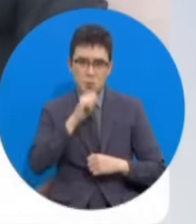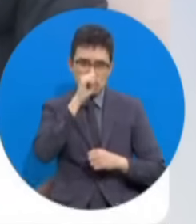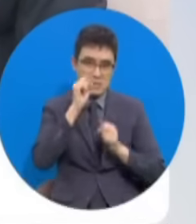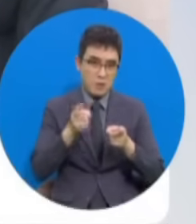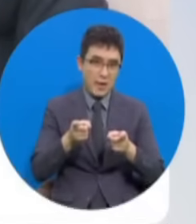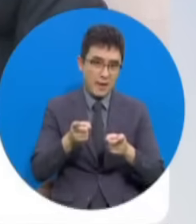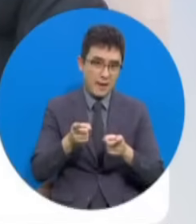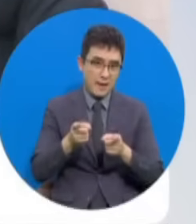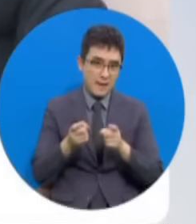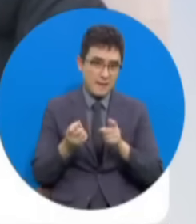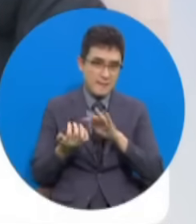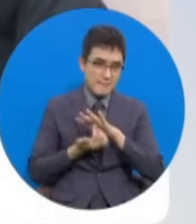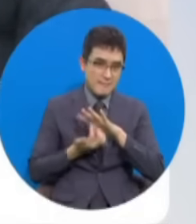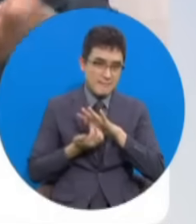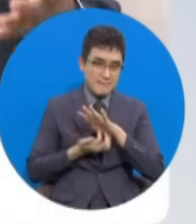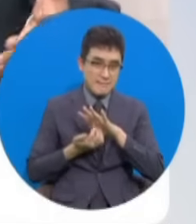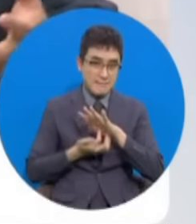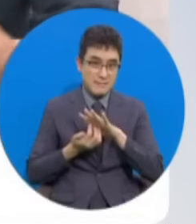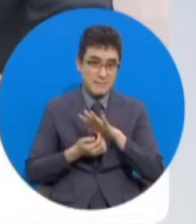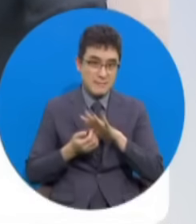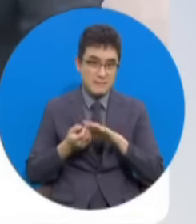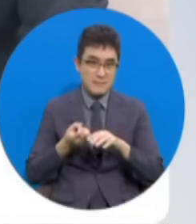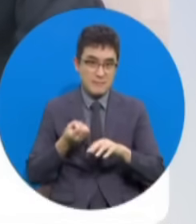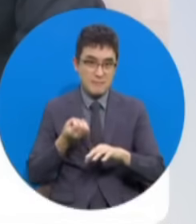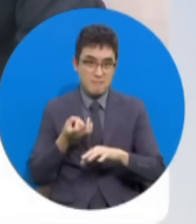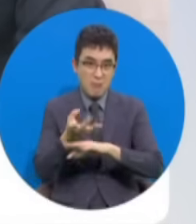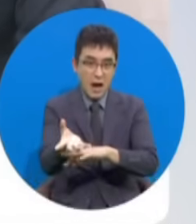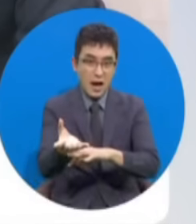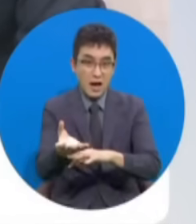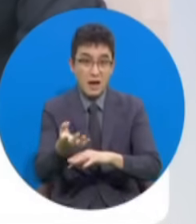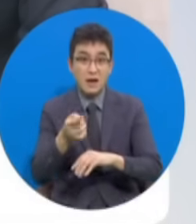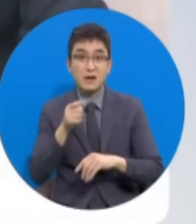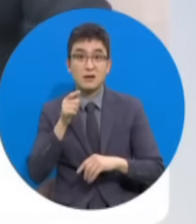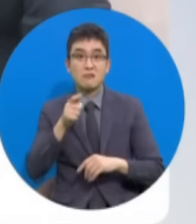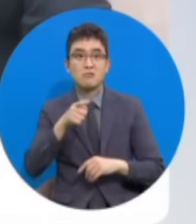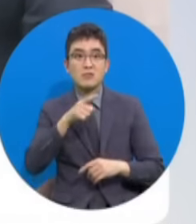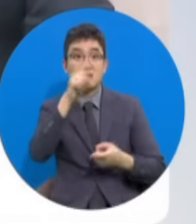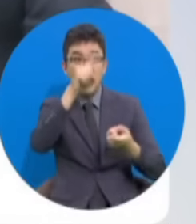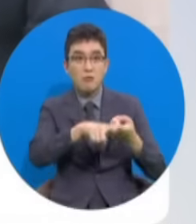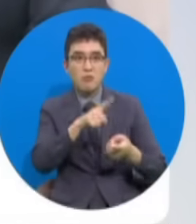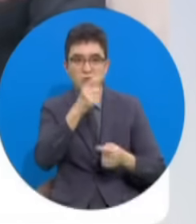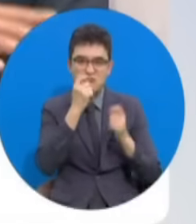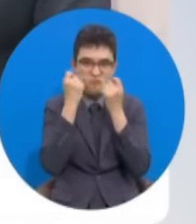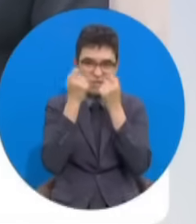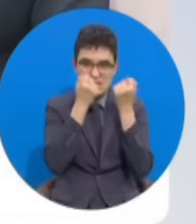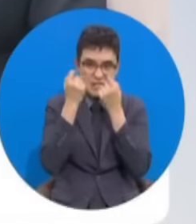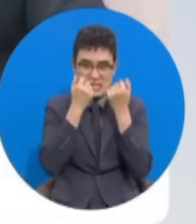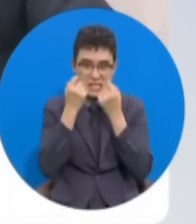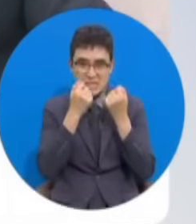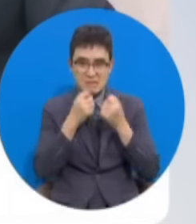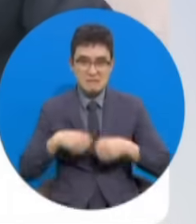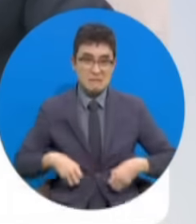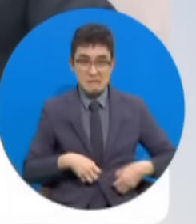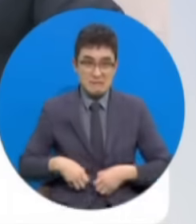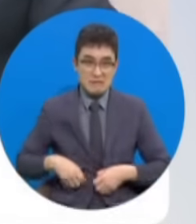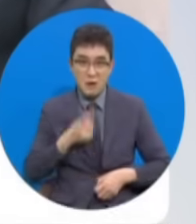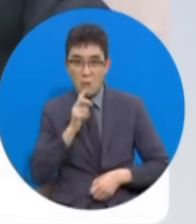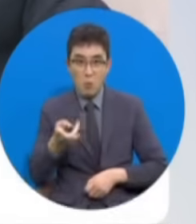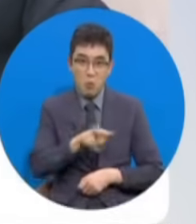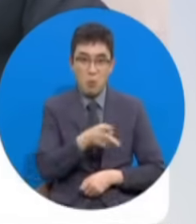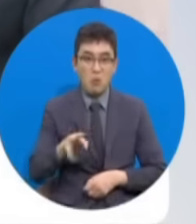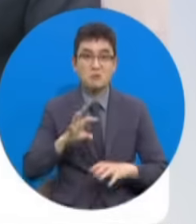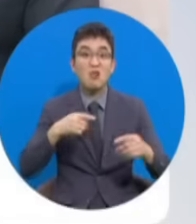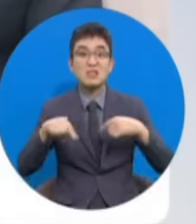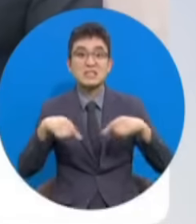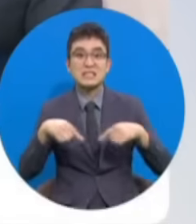얘기했는데 국민들이 떠올리는 이재명다운 정치는 어떻게 생각할까요? 눈치만 보는 이랬다 저랬다 하는 정치 저런